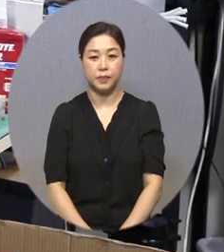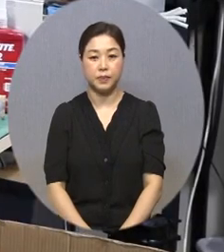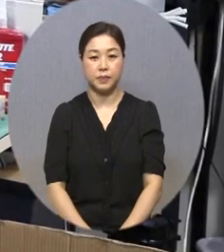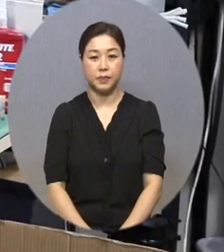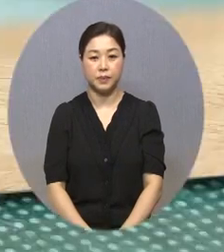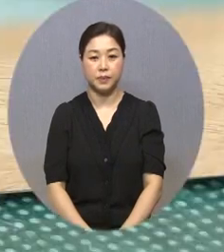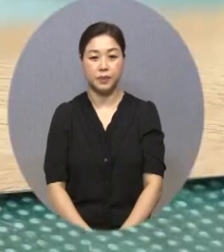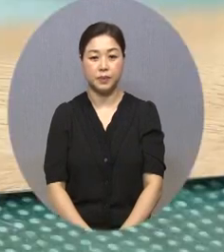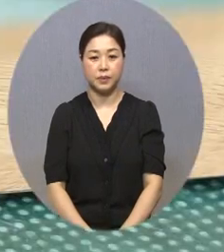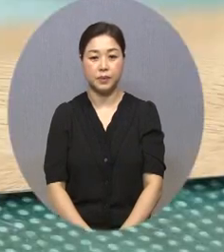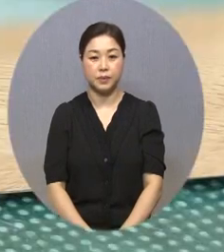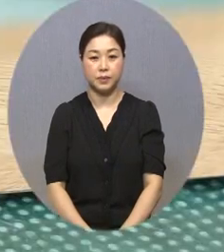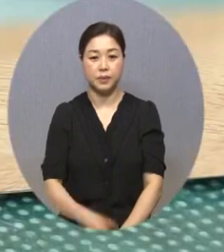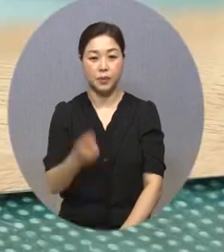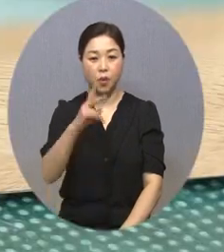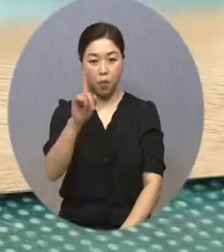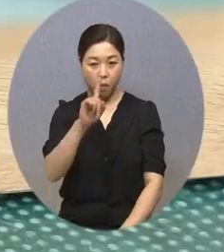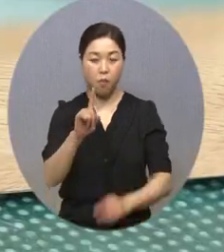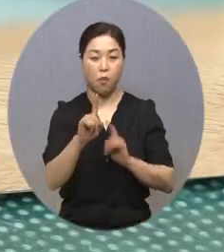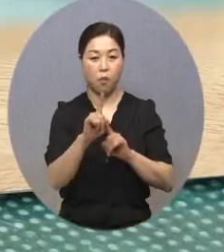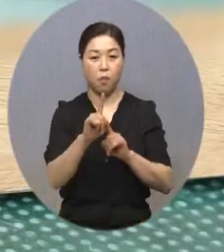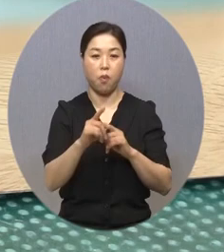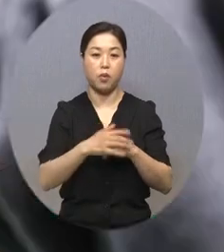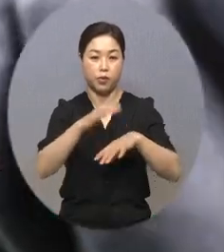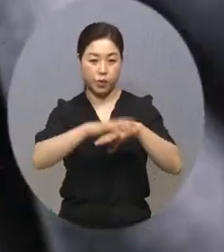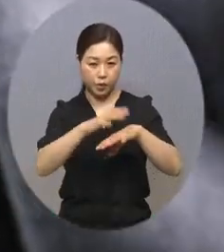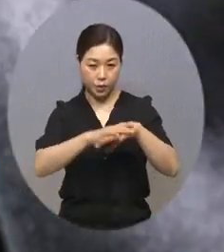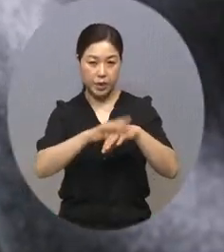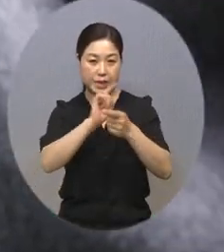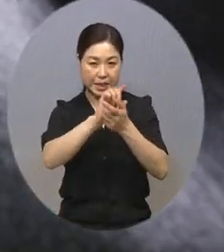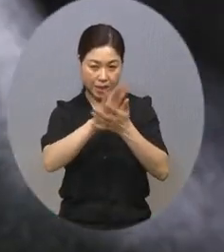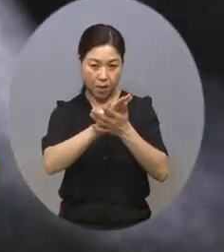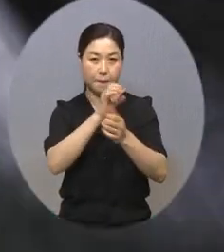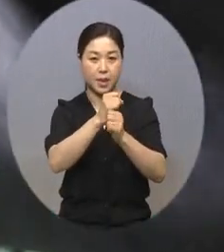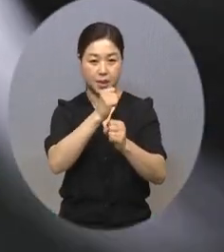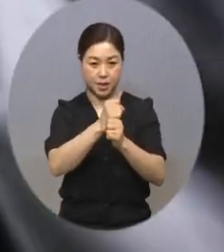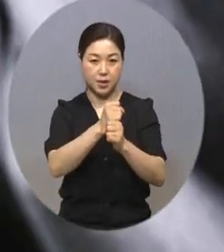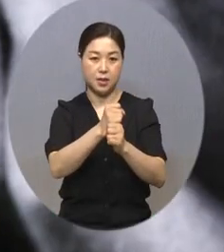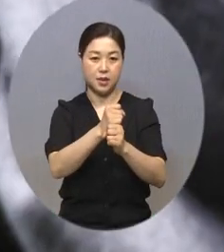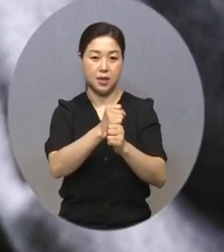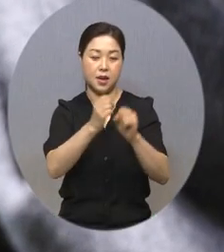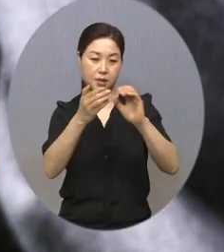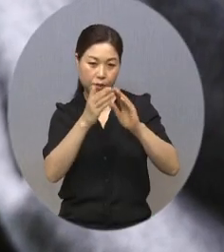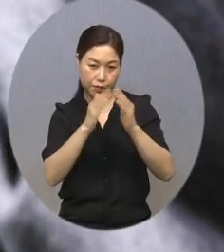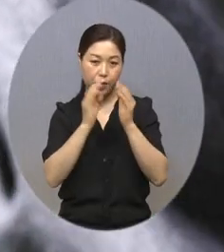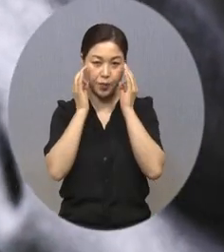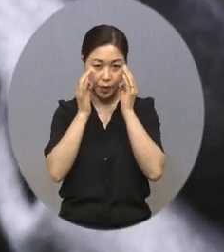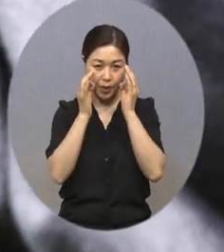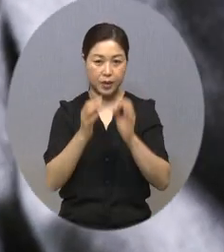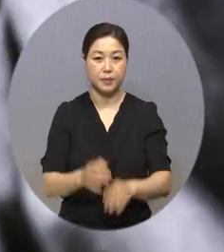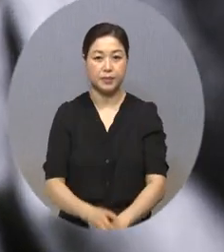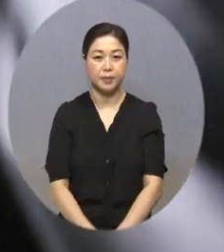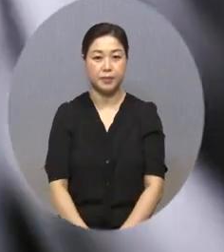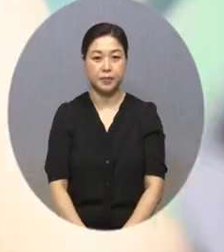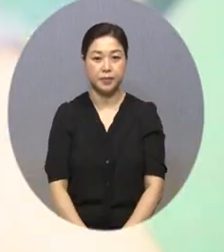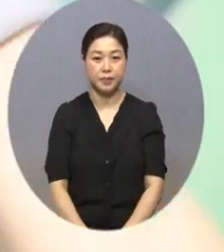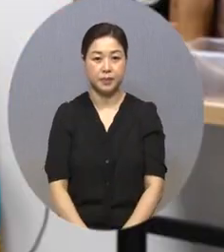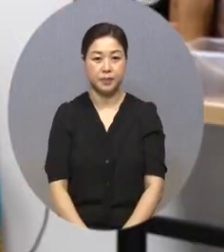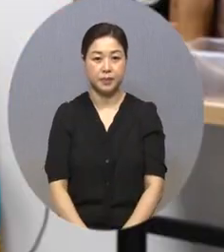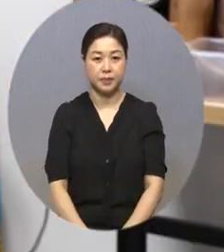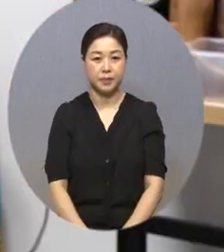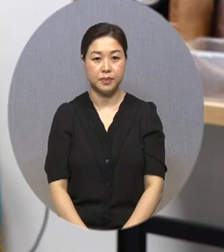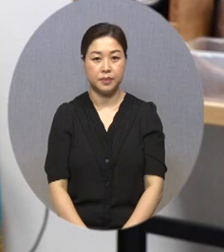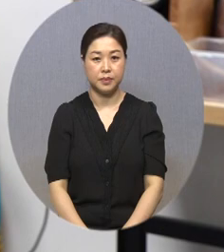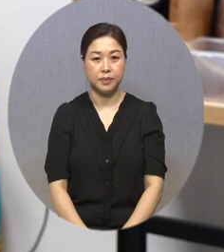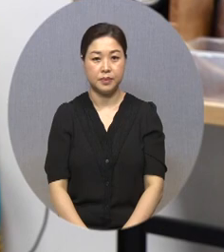또 놀라운 것은 그 마무리도 투자 버프로 하는데요 정성이 대단히 보였습니다 어디가 폐에서